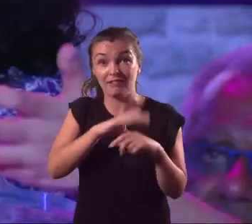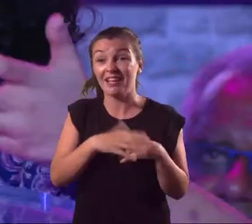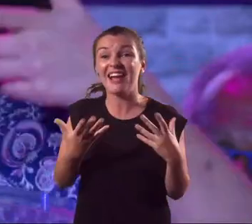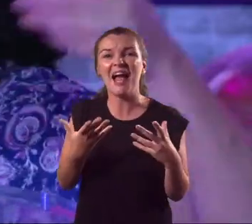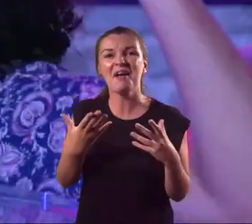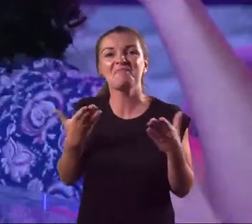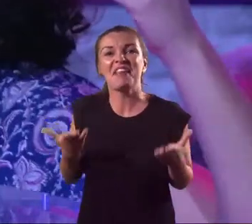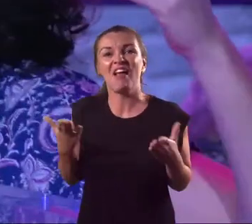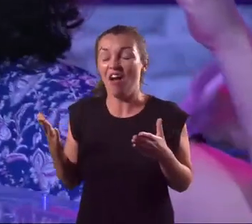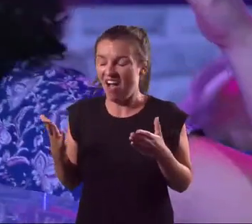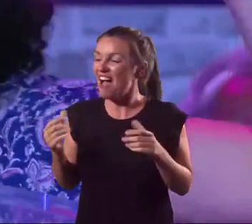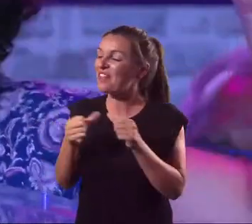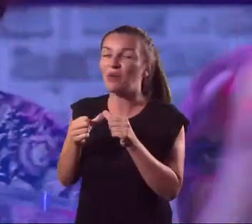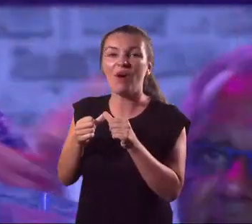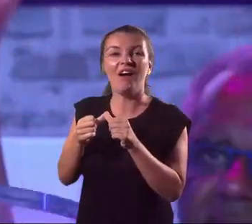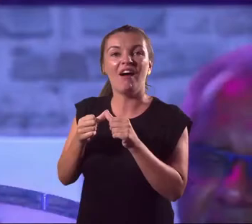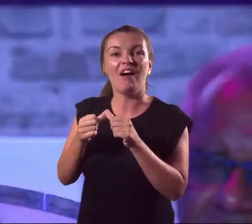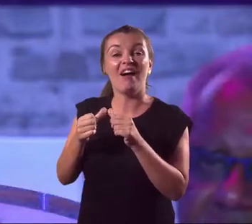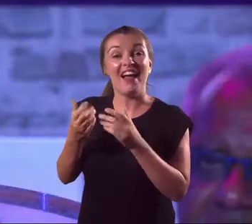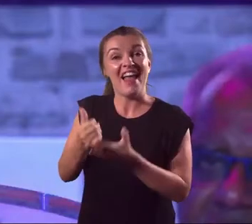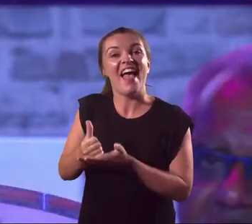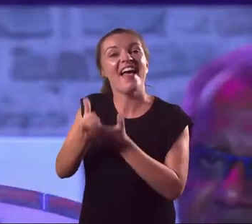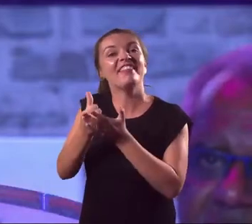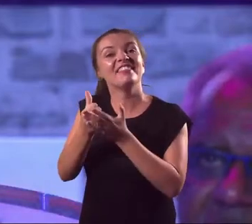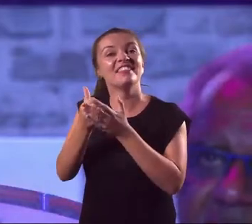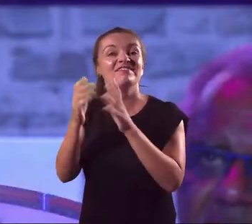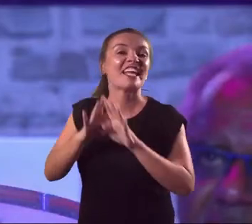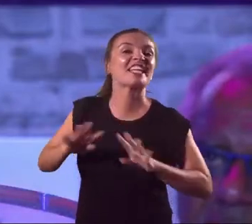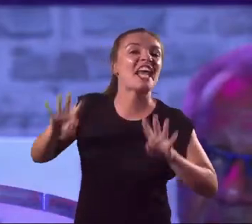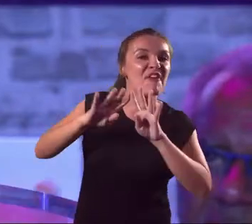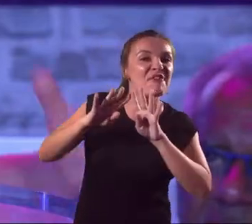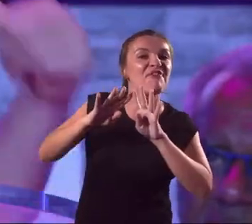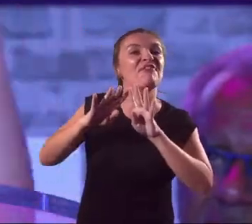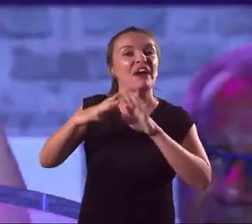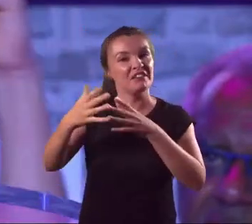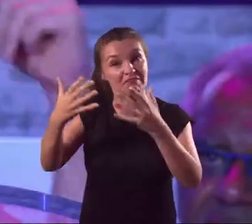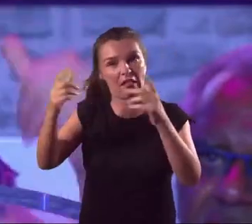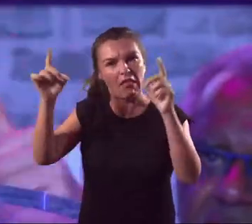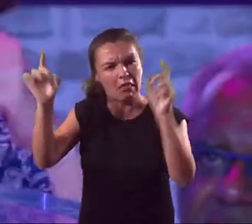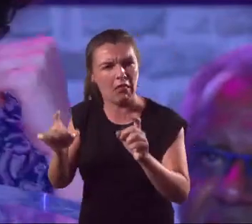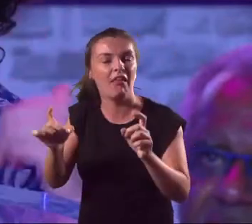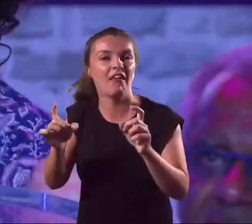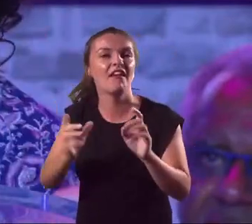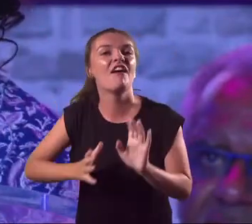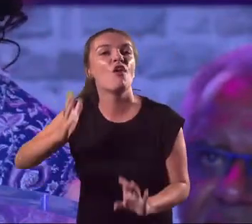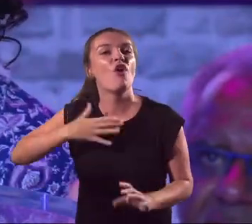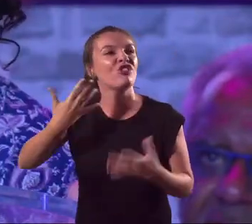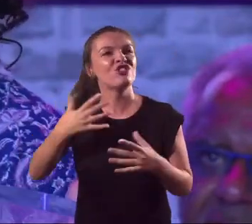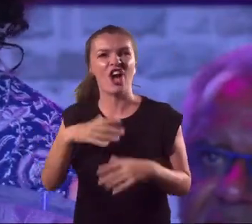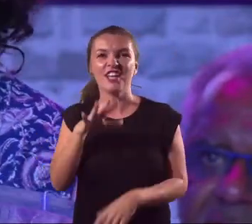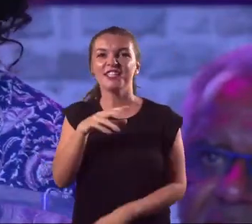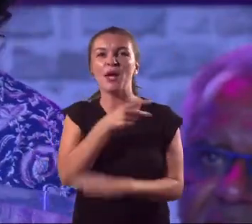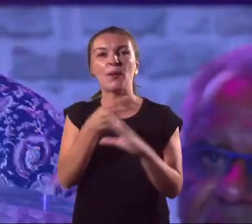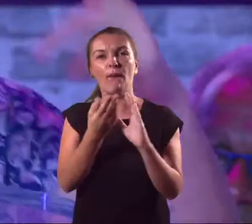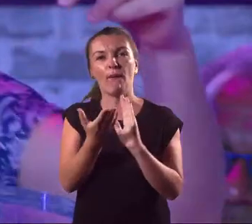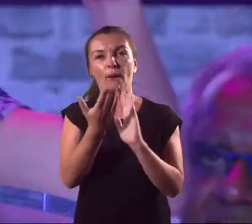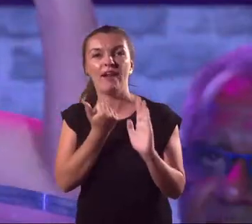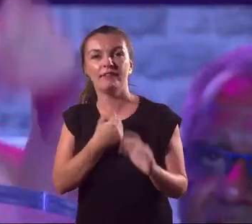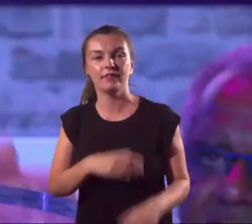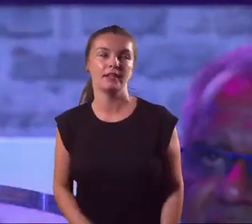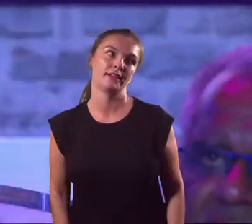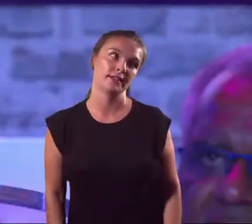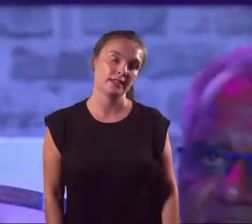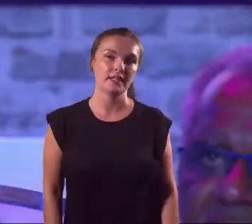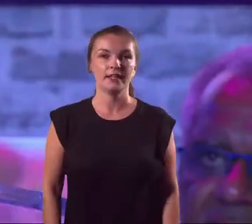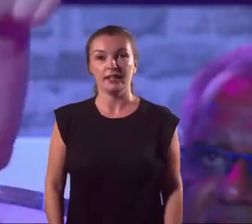Oui, parce qu'ils n'ont pas exclu de raboter dans les aides pour le logement. Déjà que la dernière fois, ils avaient raboté 5 euros, on leur avait fait traîner